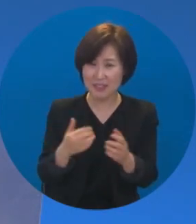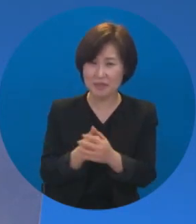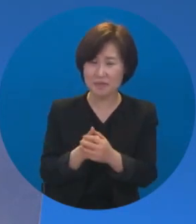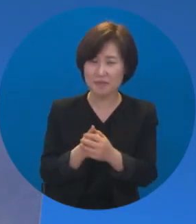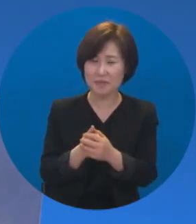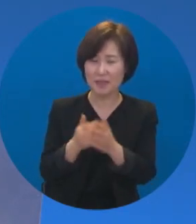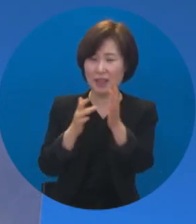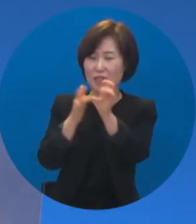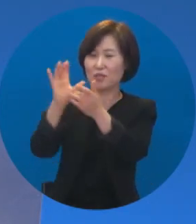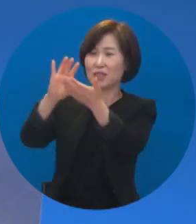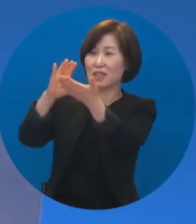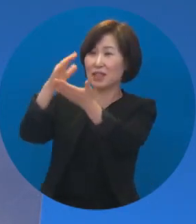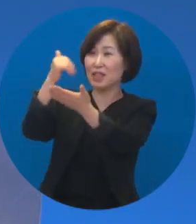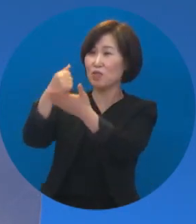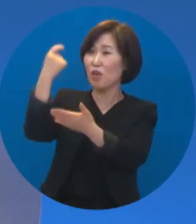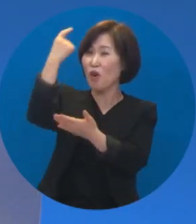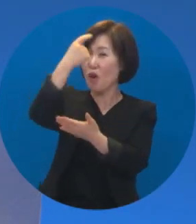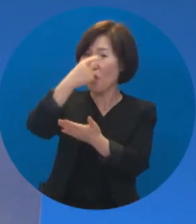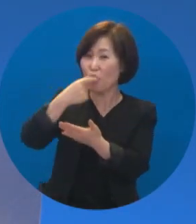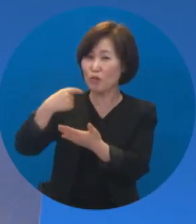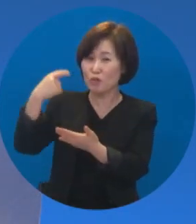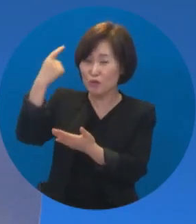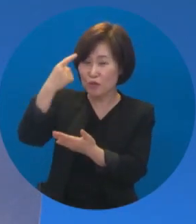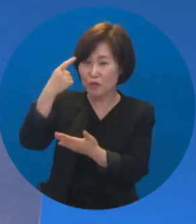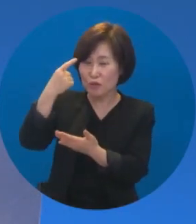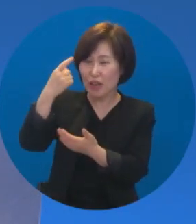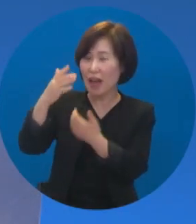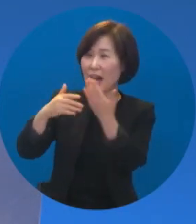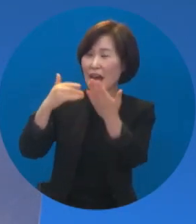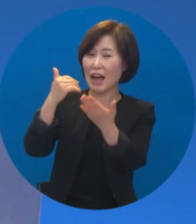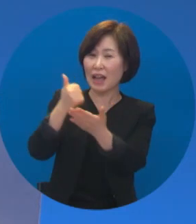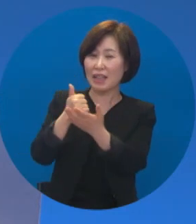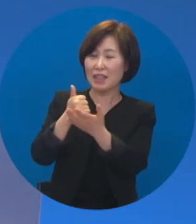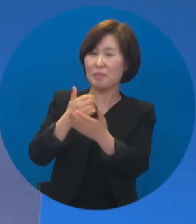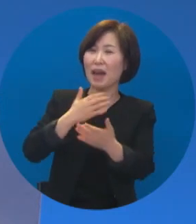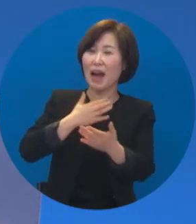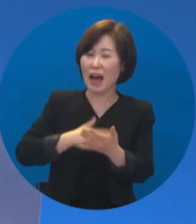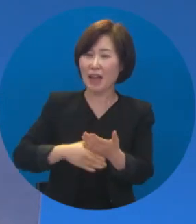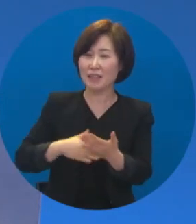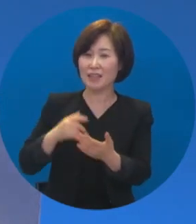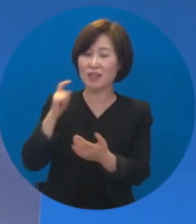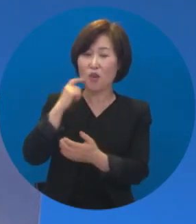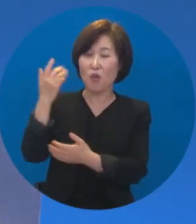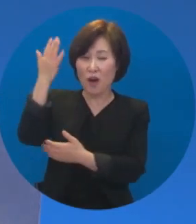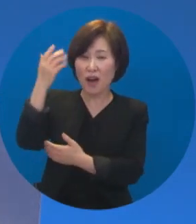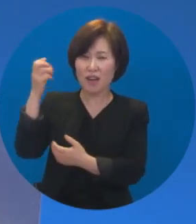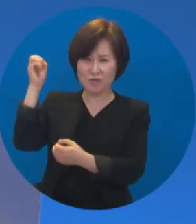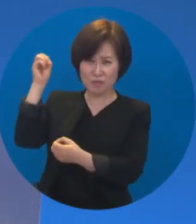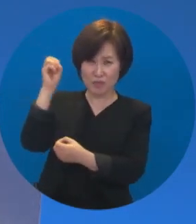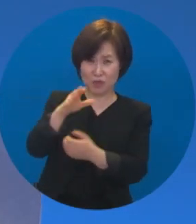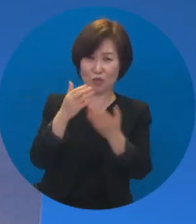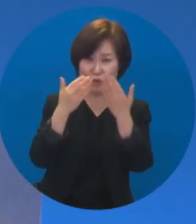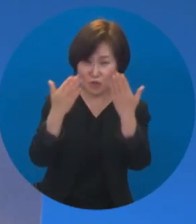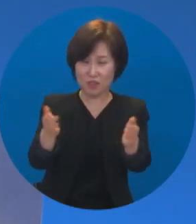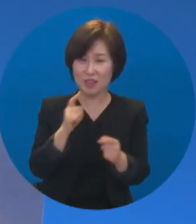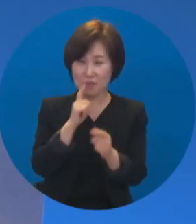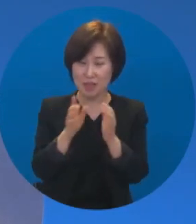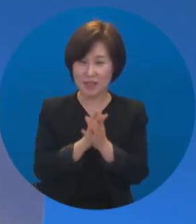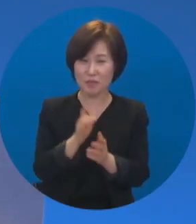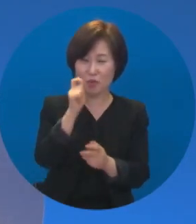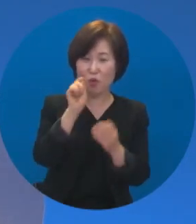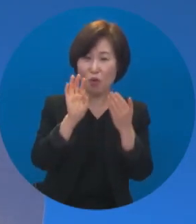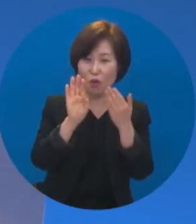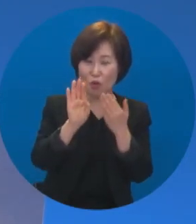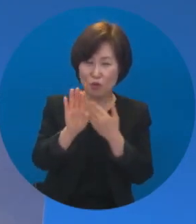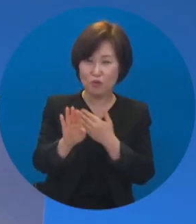예수 그리스도의 얼굴에 하나님의 영광을 아는 빛을 비추신대요. 오늘 본문 말씀 고린도후서 4장 3절에서